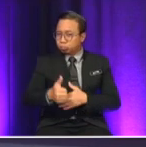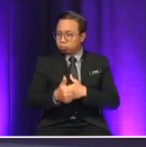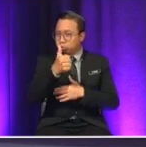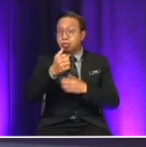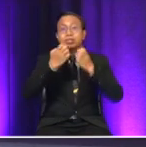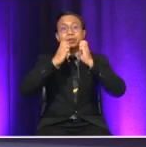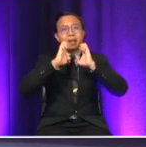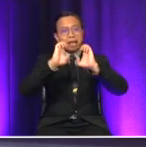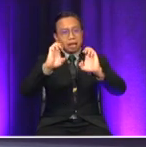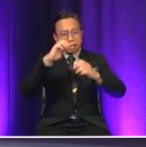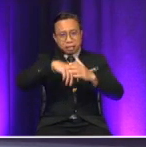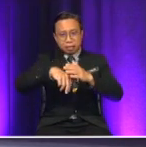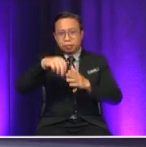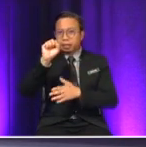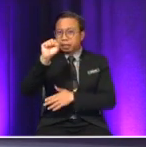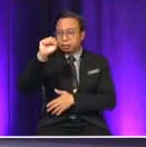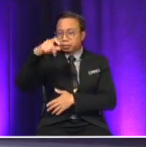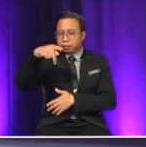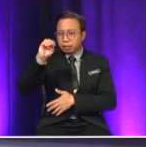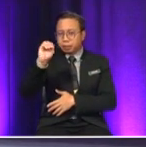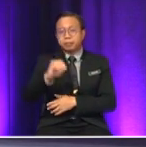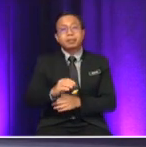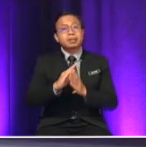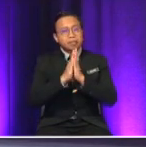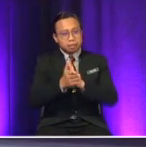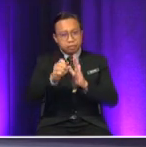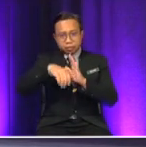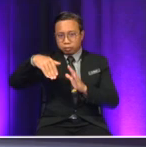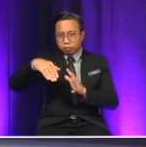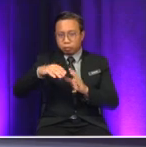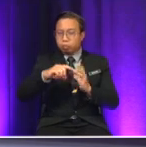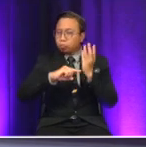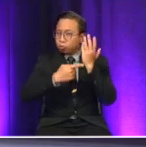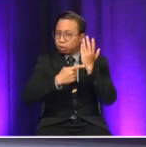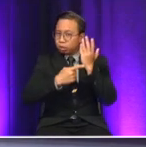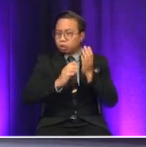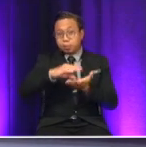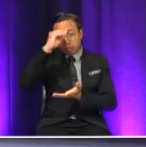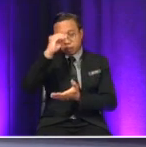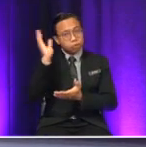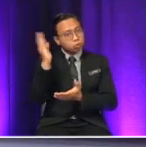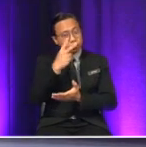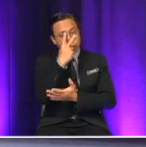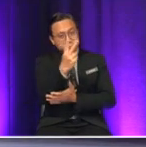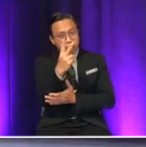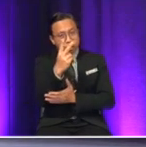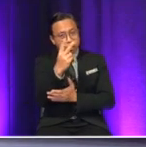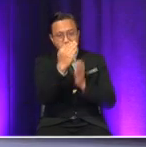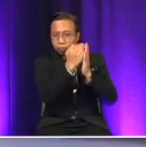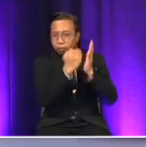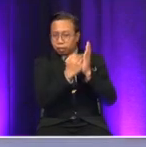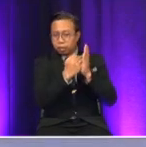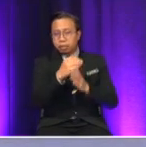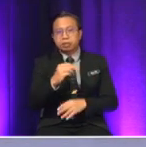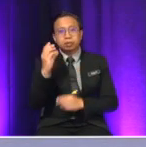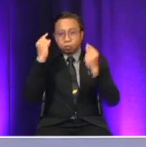cemerlang dalam ujian SPM. Jadi sebelum kita mulakan pembelajaran kita pada hari ini, jom kita saksikan profil guru kita pada hari